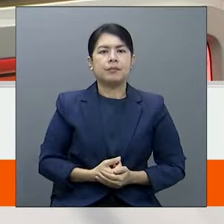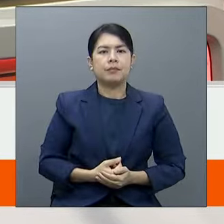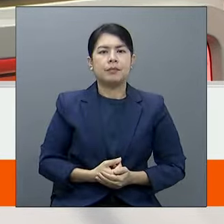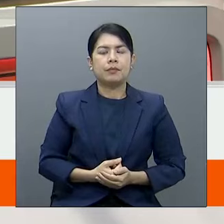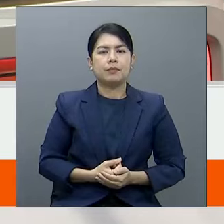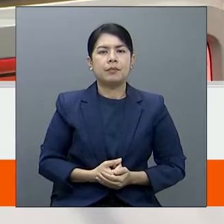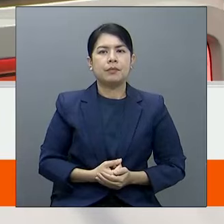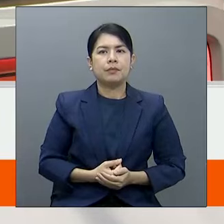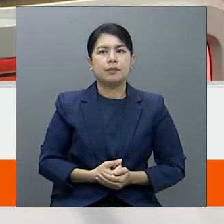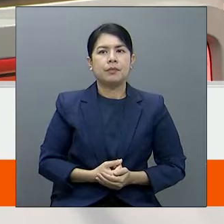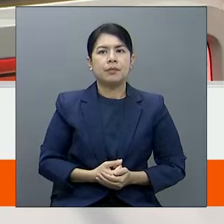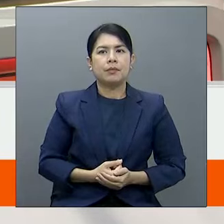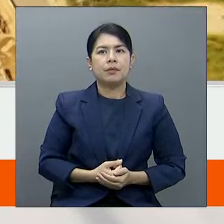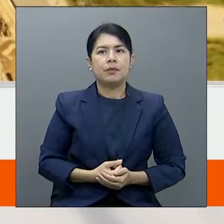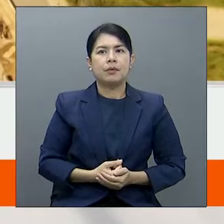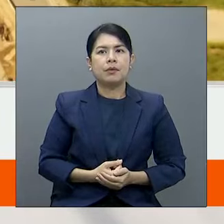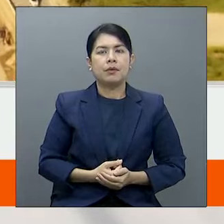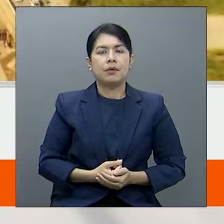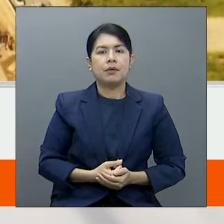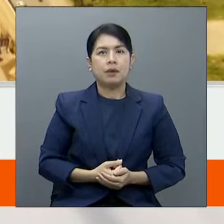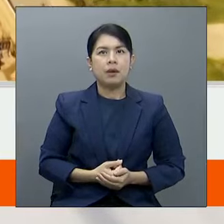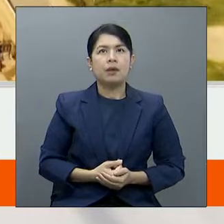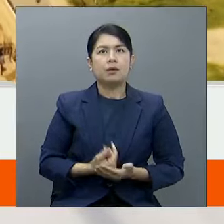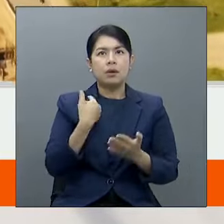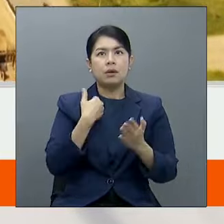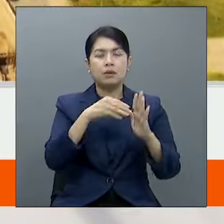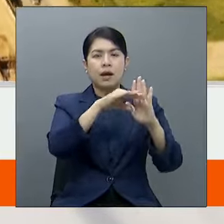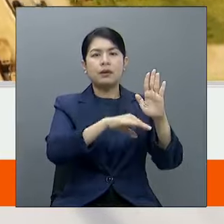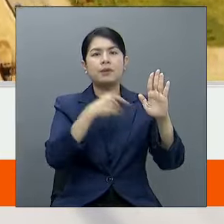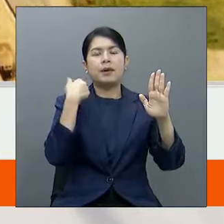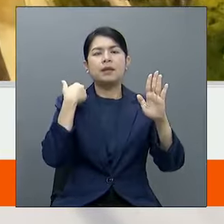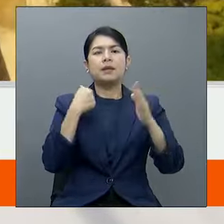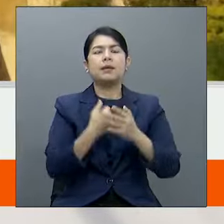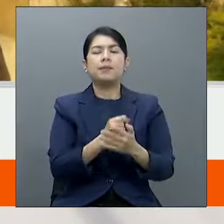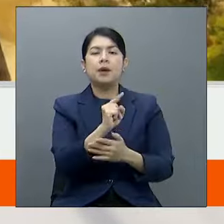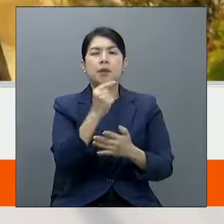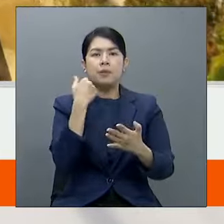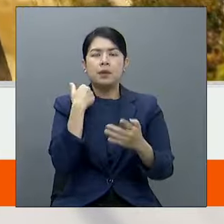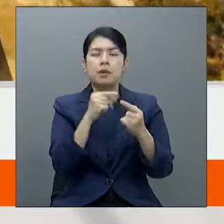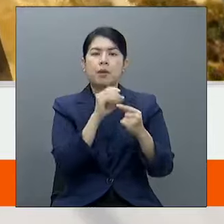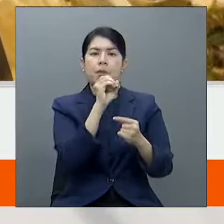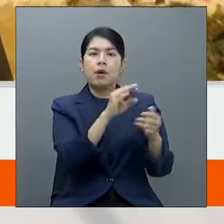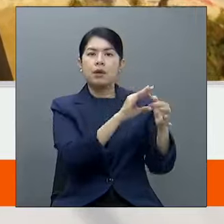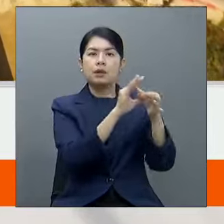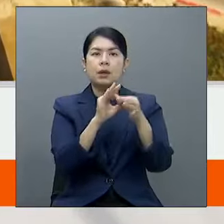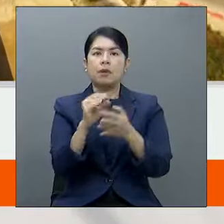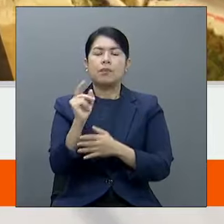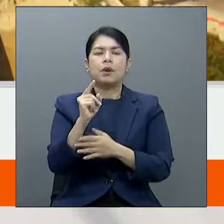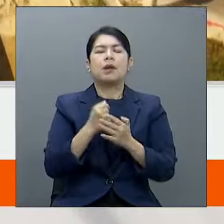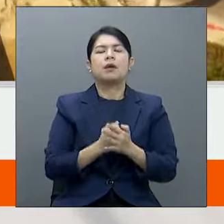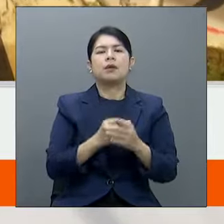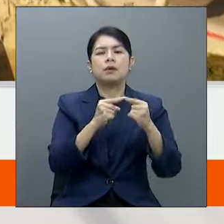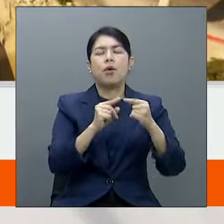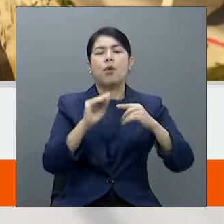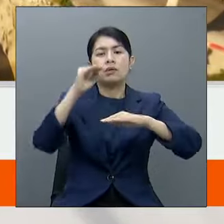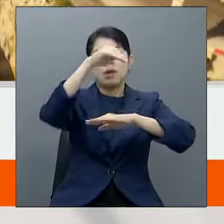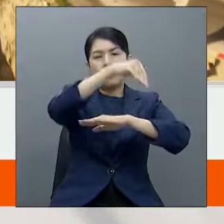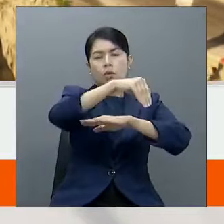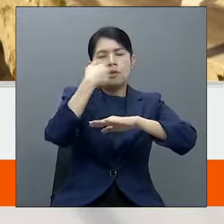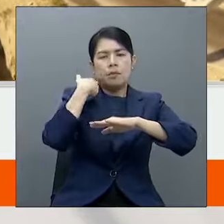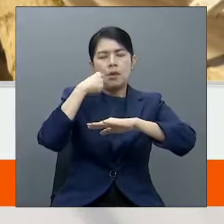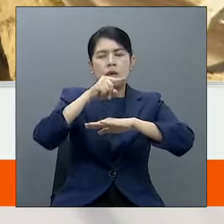คือผมว่ามันต้องแยกเป็นสองเรื่องนะครับก ็ คือเรากำลังพูดถึงเรื่องถนนยกระดับลอยฟ้